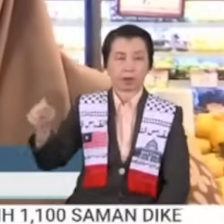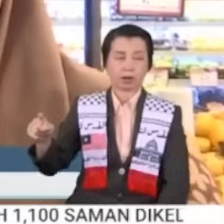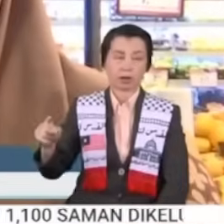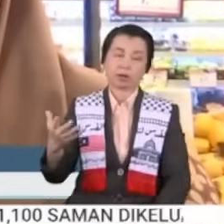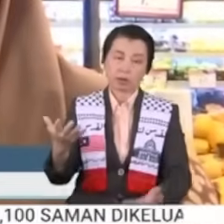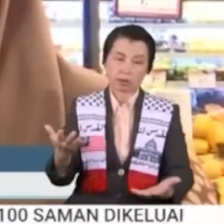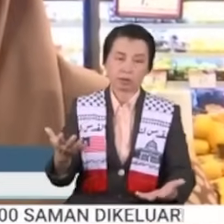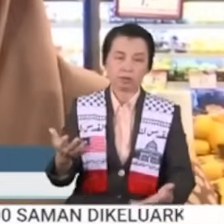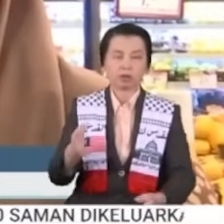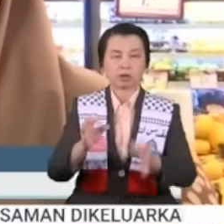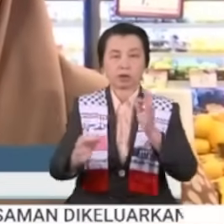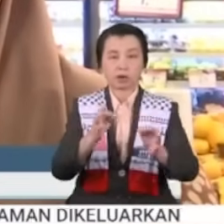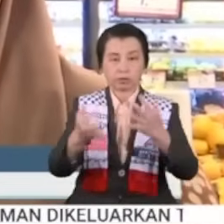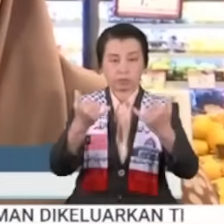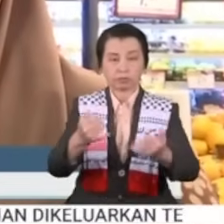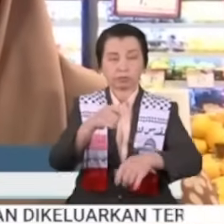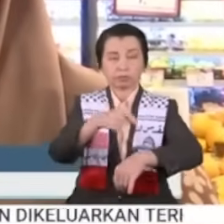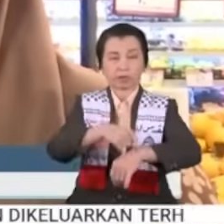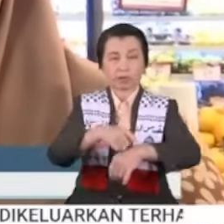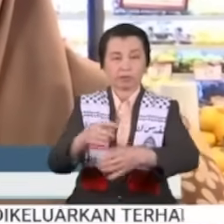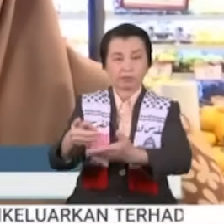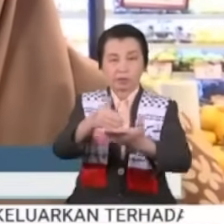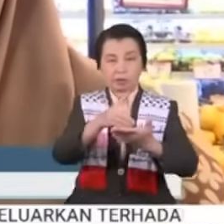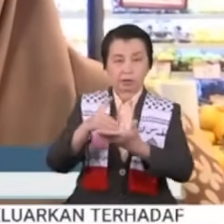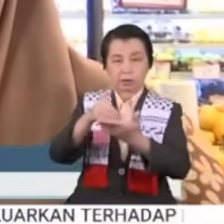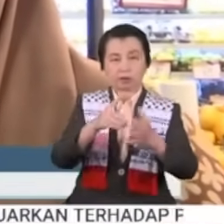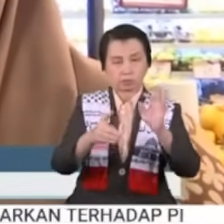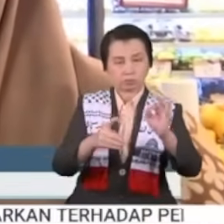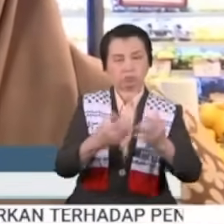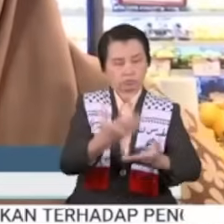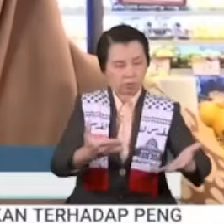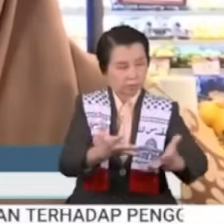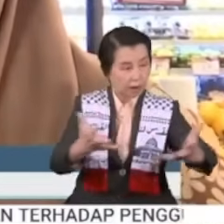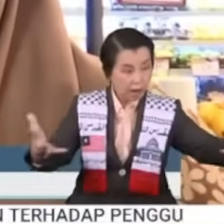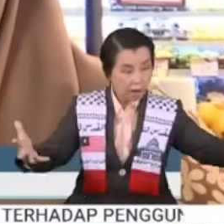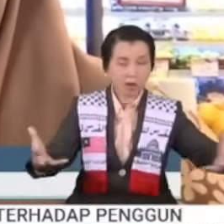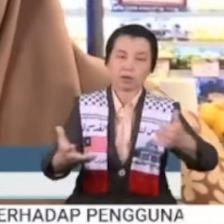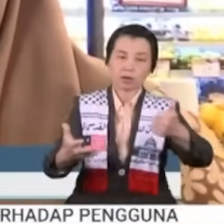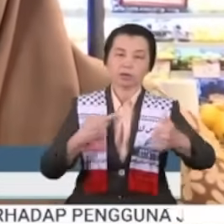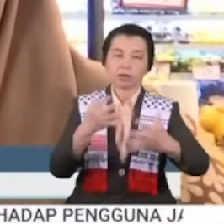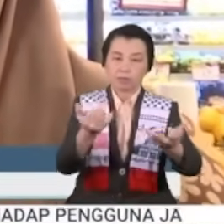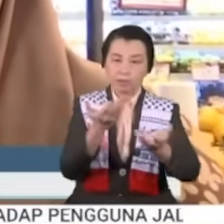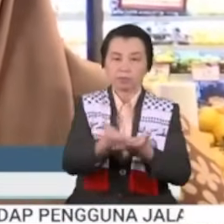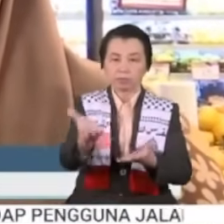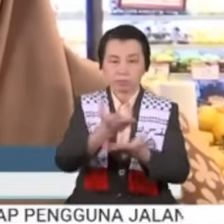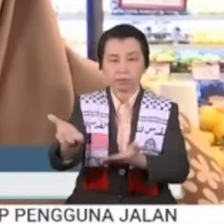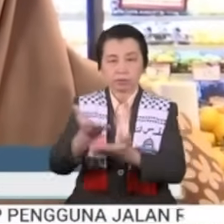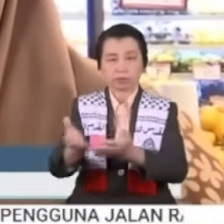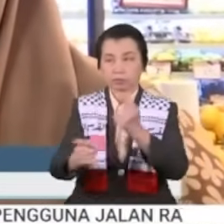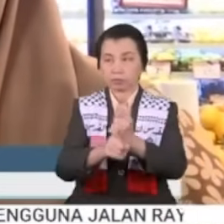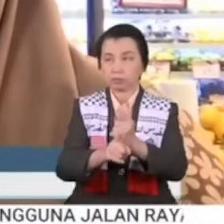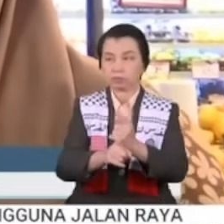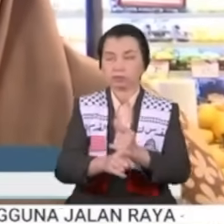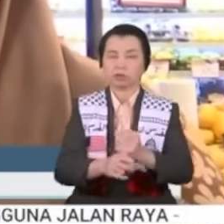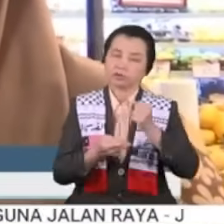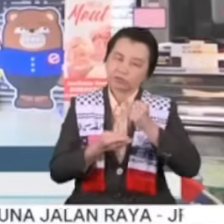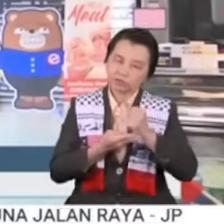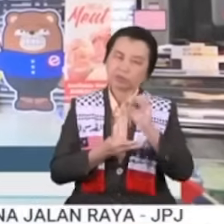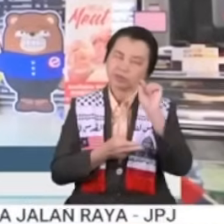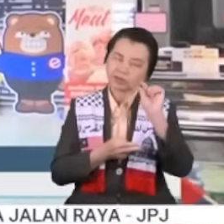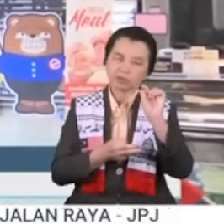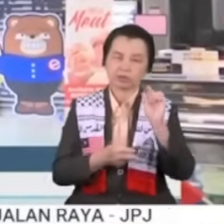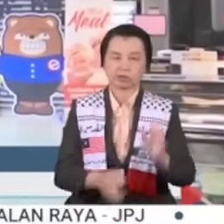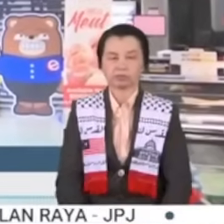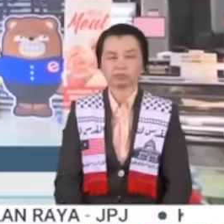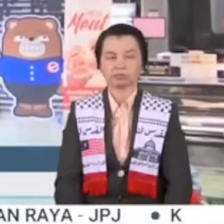jadi kalau musim perayaan ni lagi barang keperluan pun banyak Kita mu beli so ada jimat sikitlah